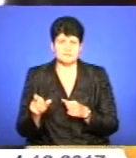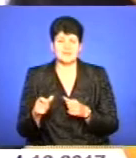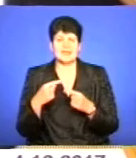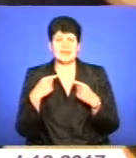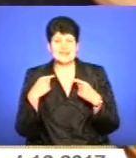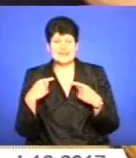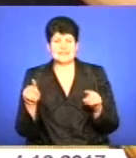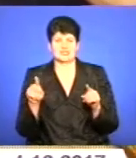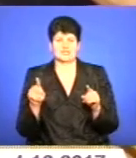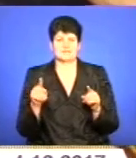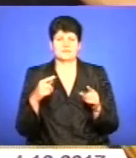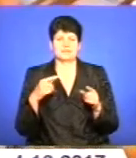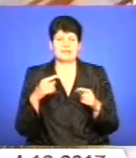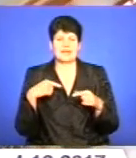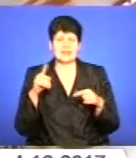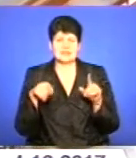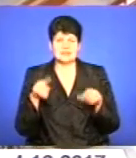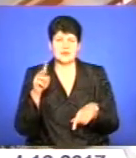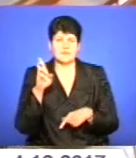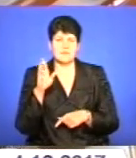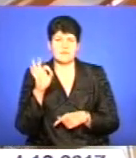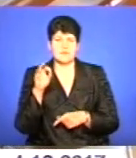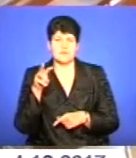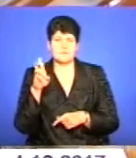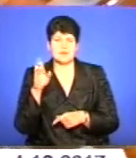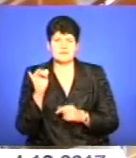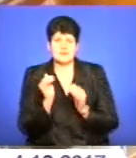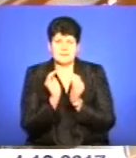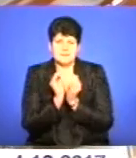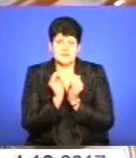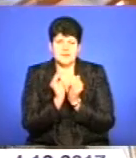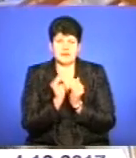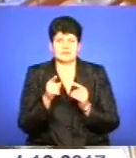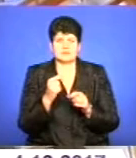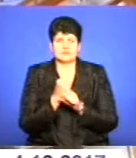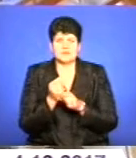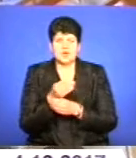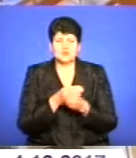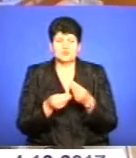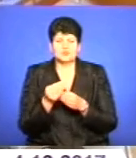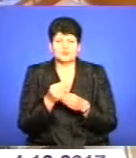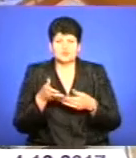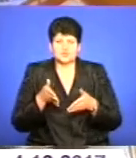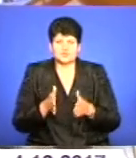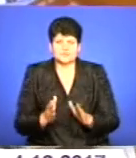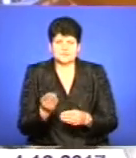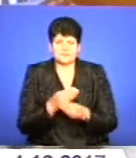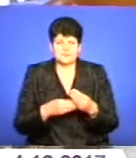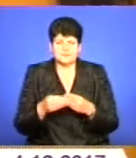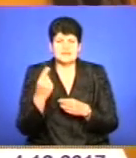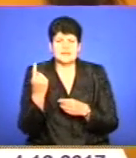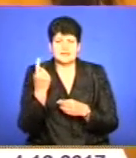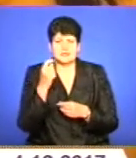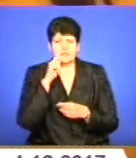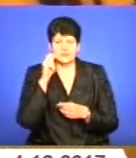представлена на виставці – бомбейська кішка. Має навпаки доволі малий розмір. Ця порода виведена штучно. Тетяна Сапенко – єдина в Україні